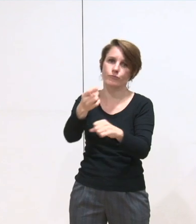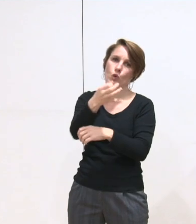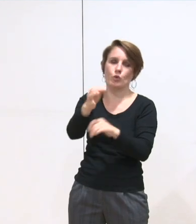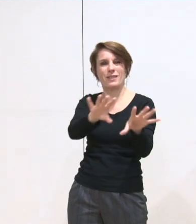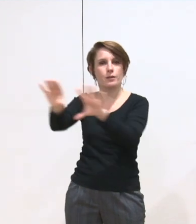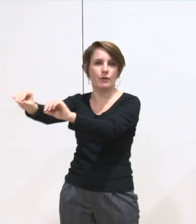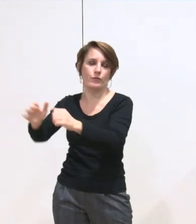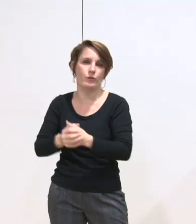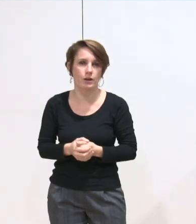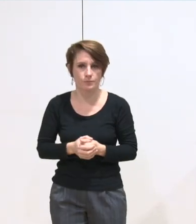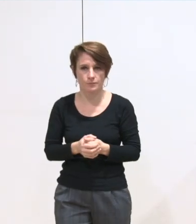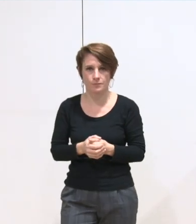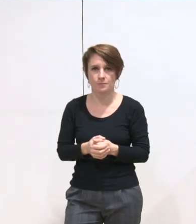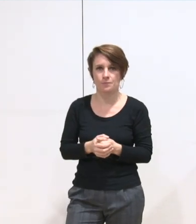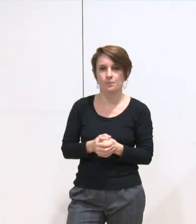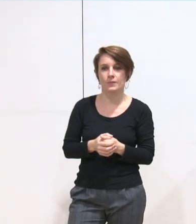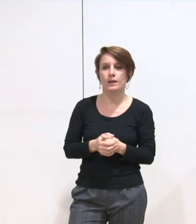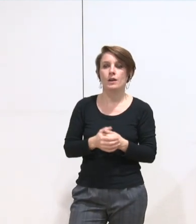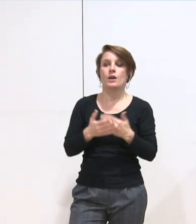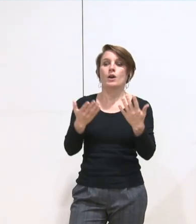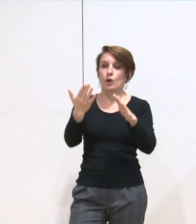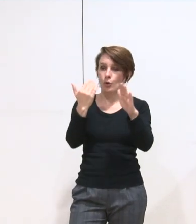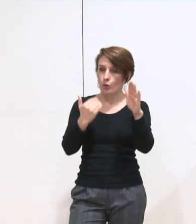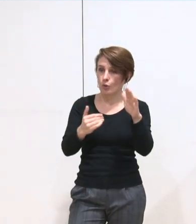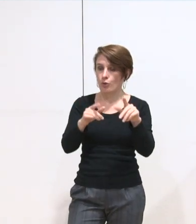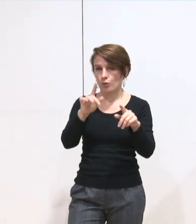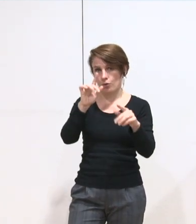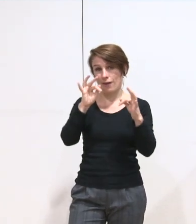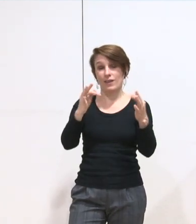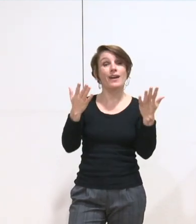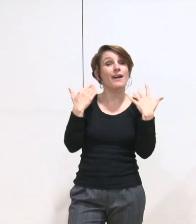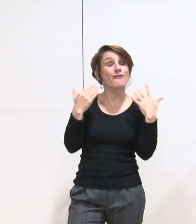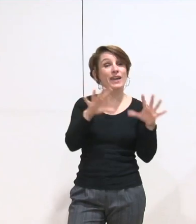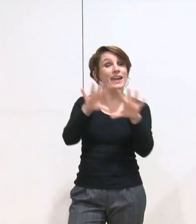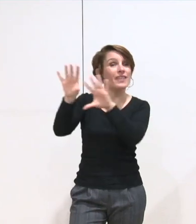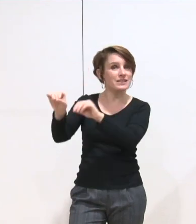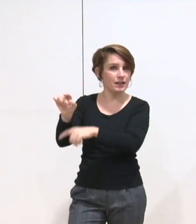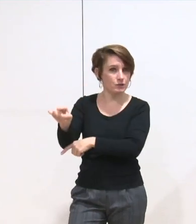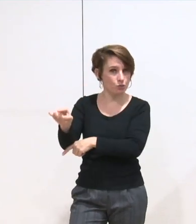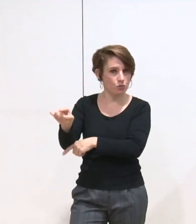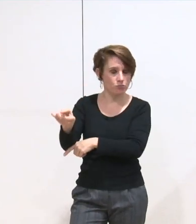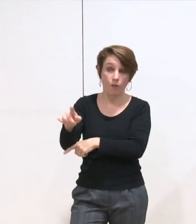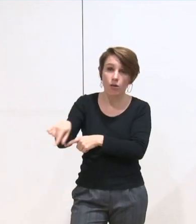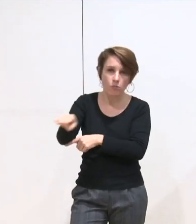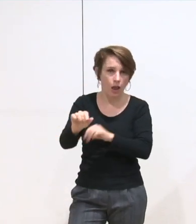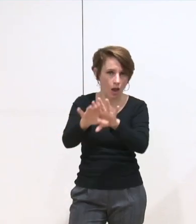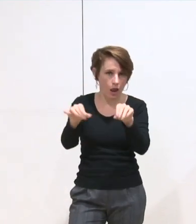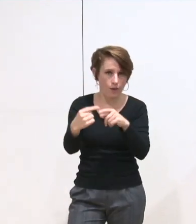même bailleur si le ménage ne change pas de bailleur. Le point sur les frais d'installation a évidemment été l'objet de beaucoup de